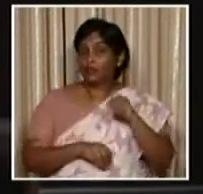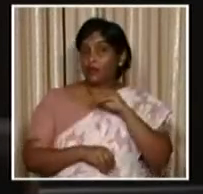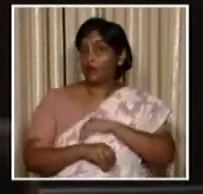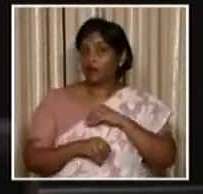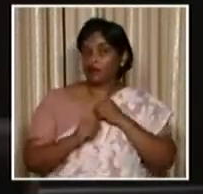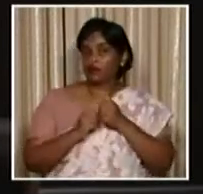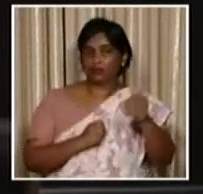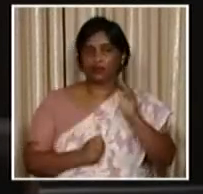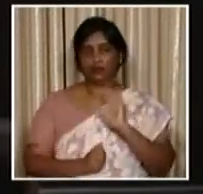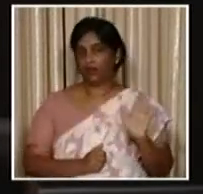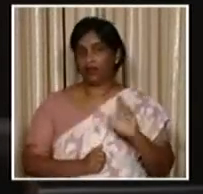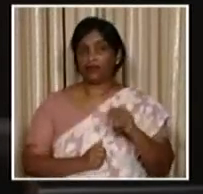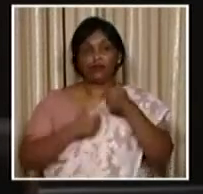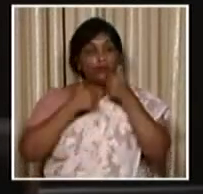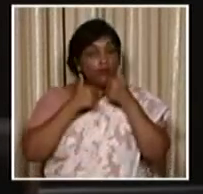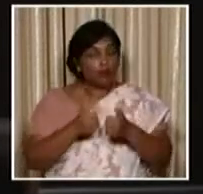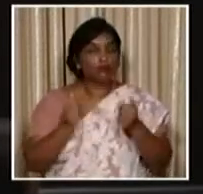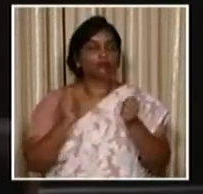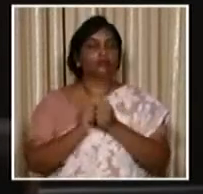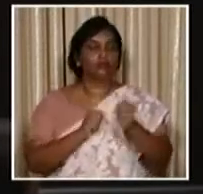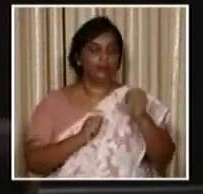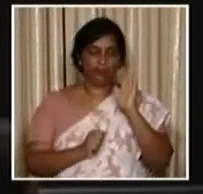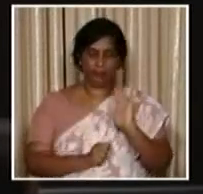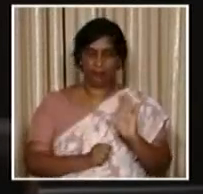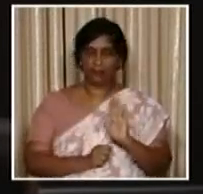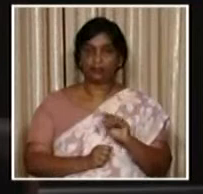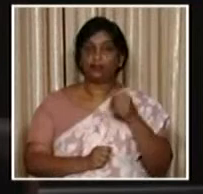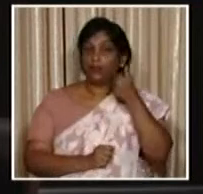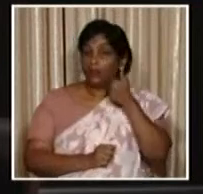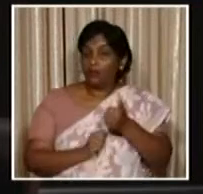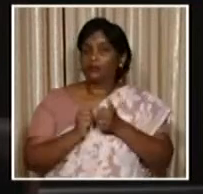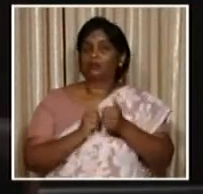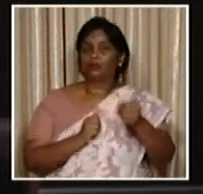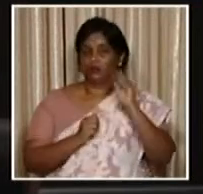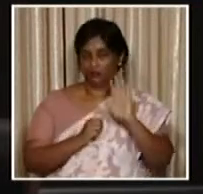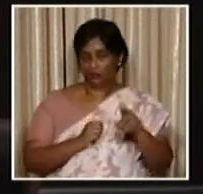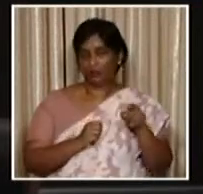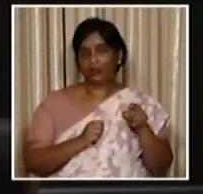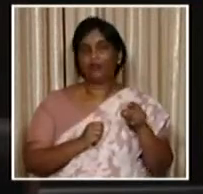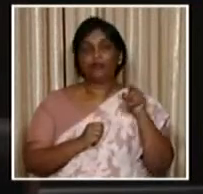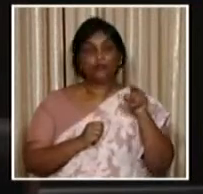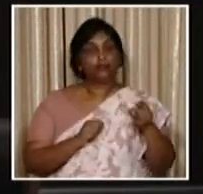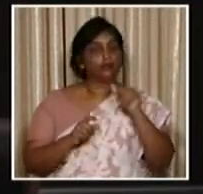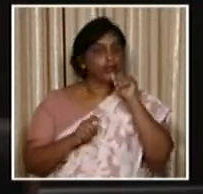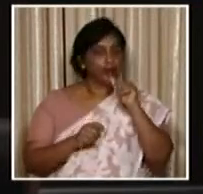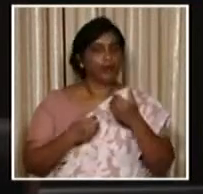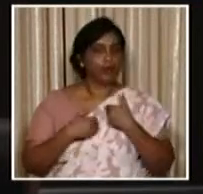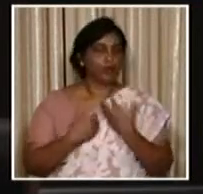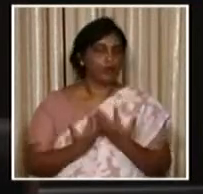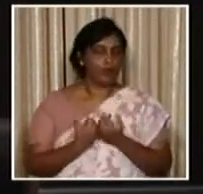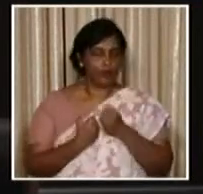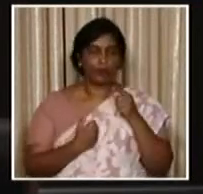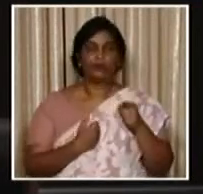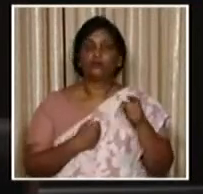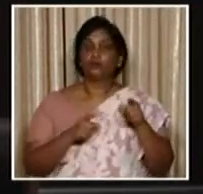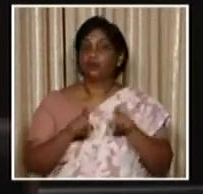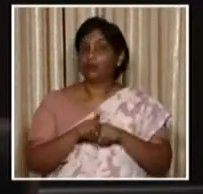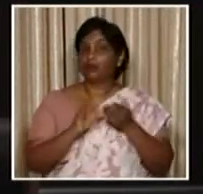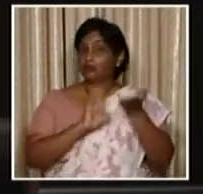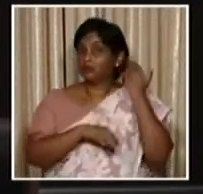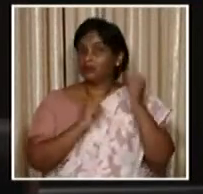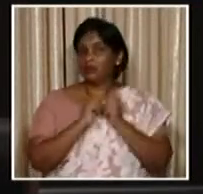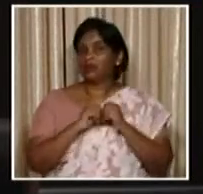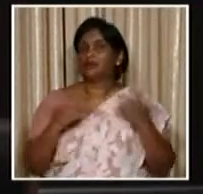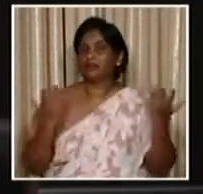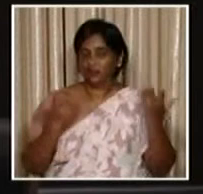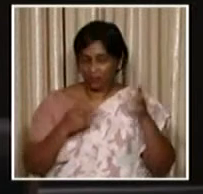වලට කරගන්න නෙමෙයි හරි දේ වෙනුවෙන් මේ දේ කරගන්න හරි දේ වෙනුවෙන් මේ දේ කරගන්න ඒක තමයි අපේ අවශ්‍යතාවය ඒ දේ එදා උනේ